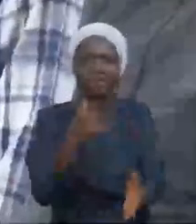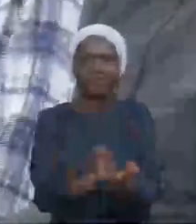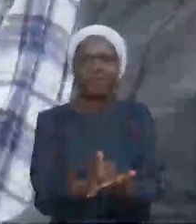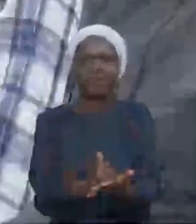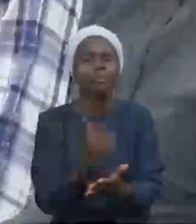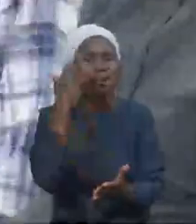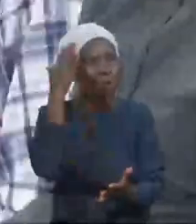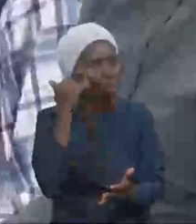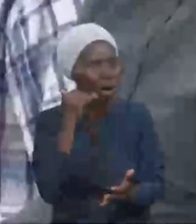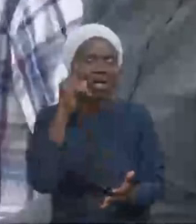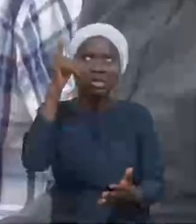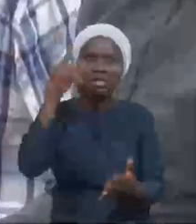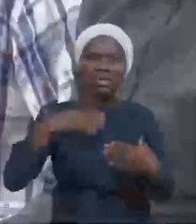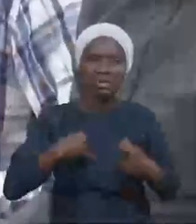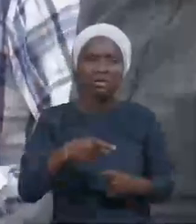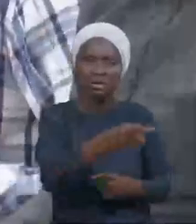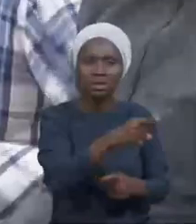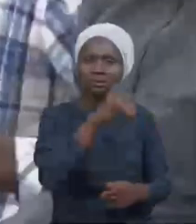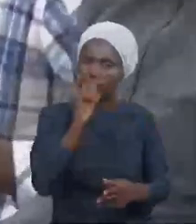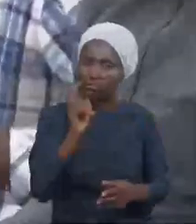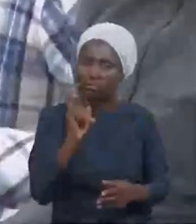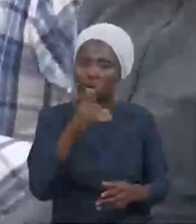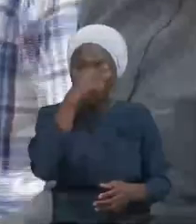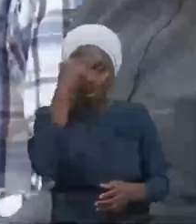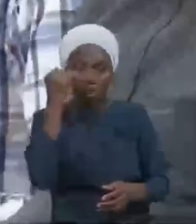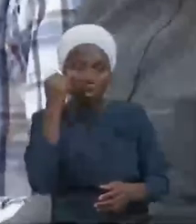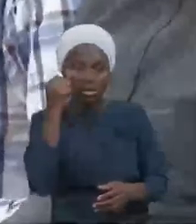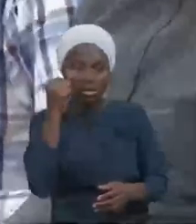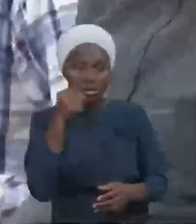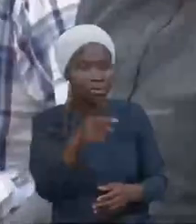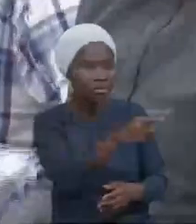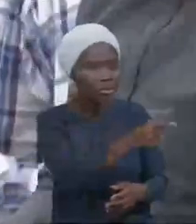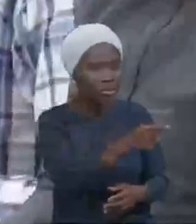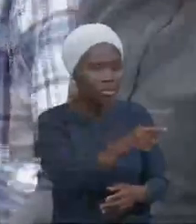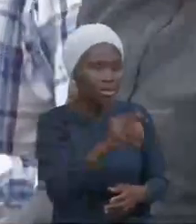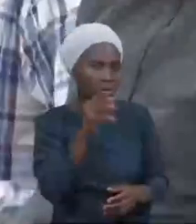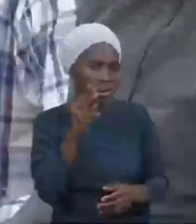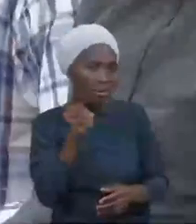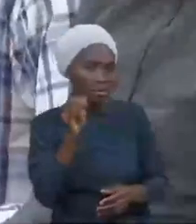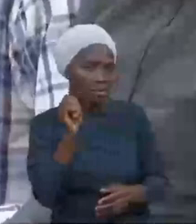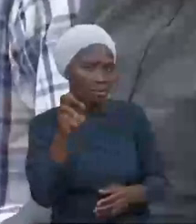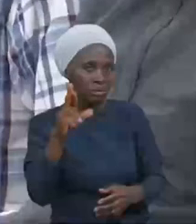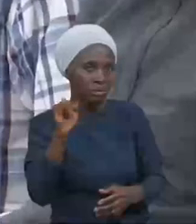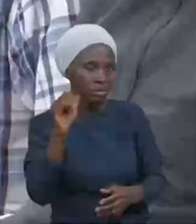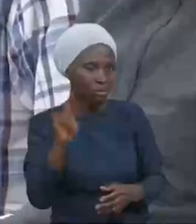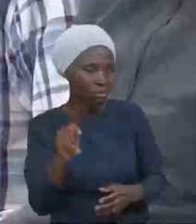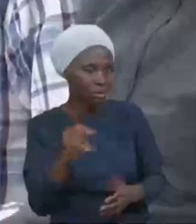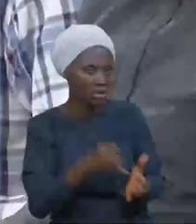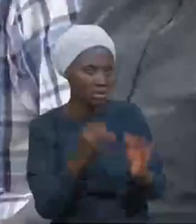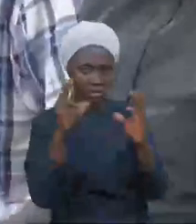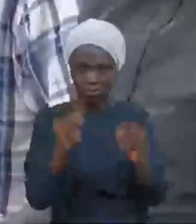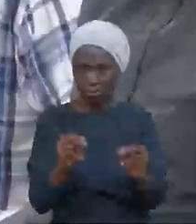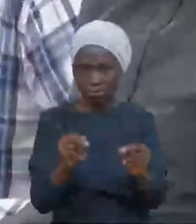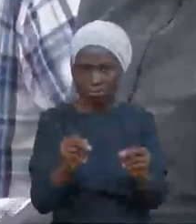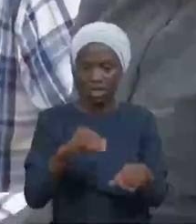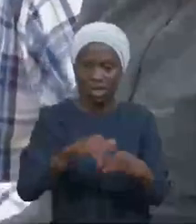tous guéris? Les a-t-il tous guéris? Parce qu'ils méritaient, non? Pas de mérite. Verset 17,